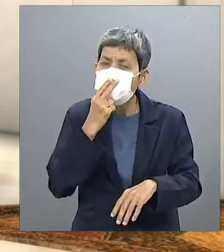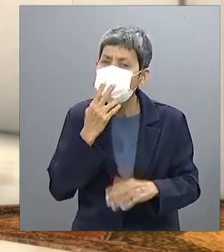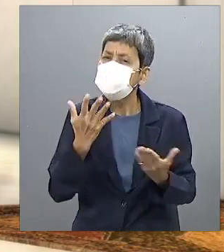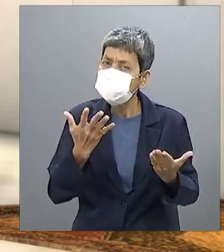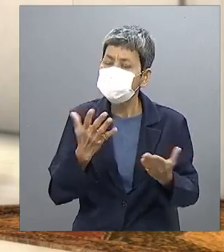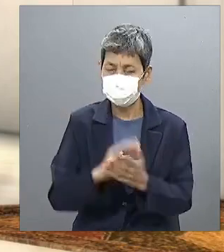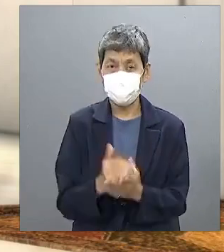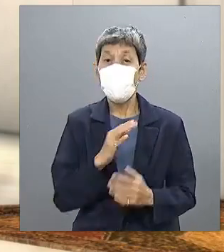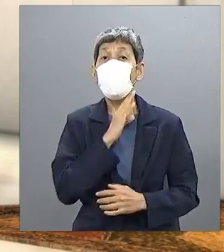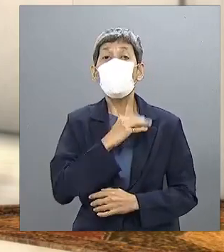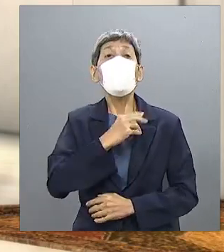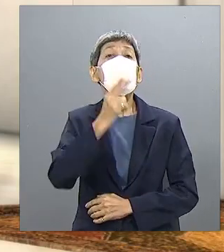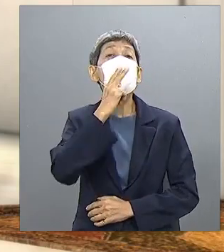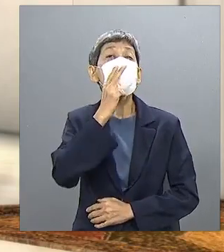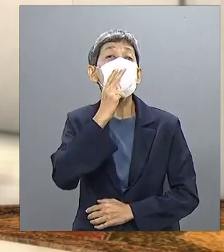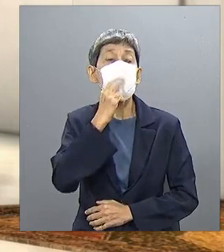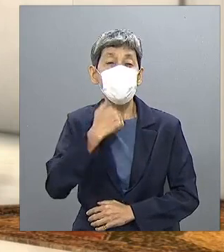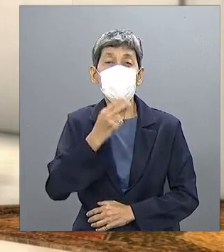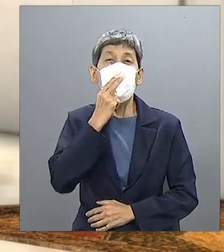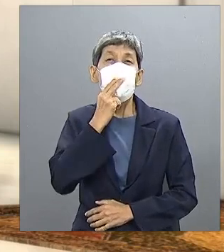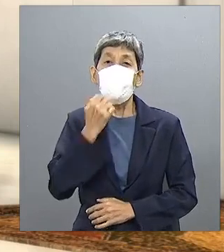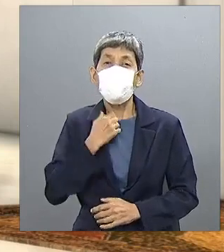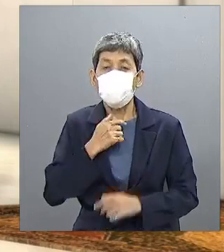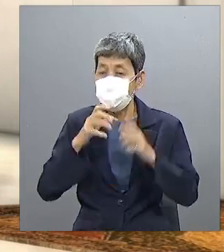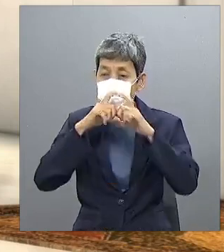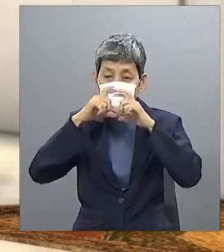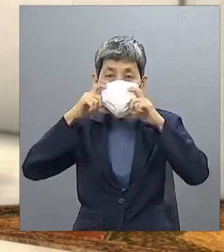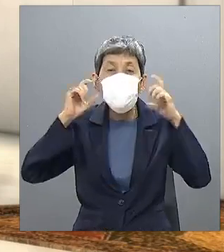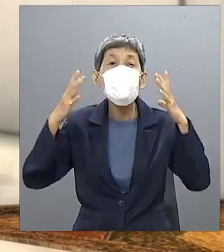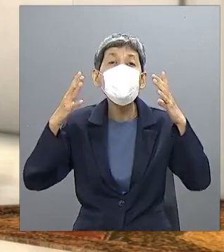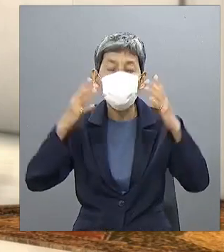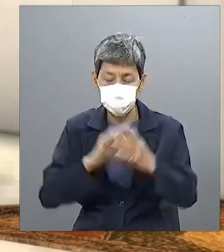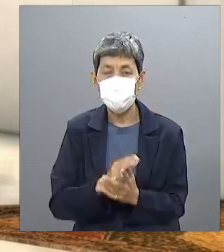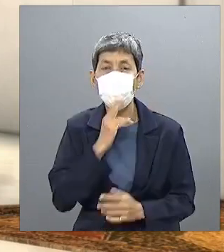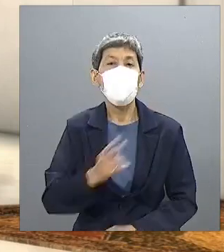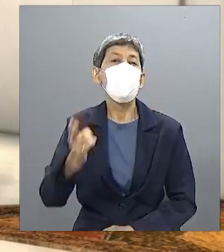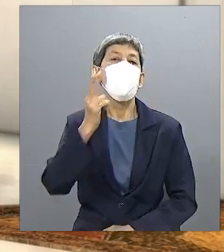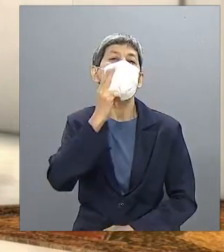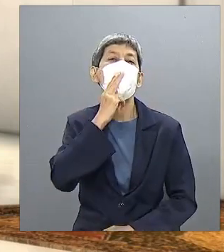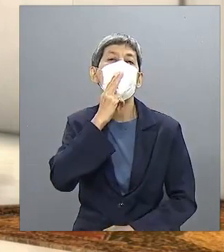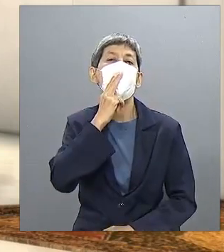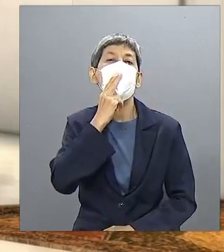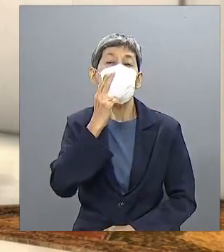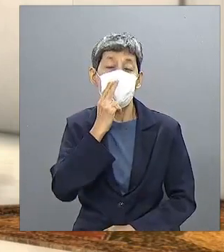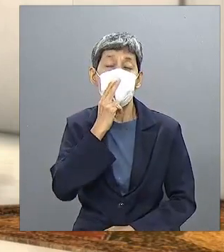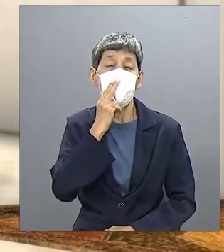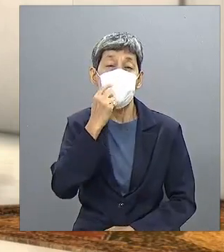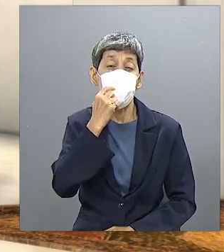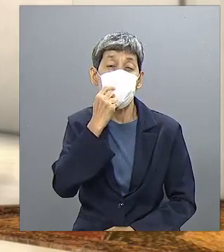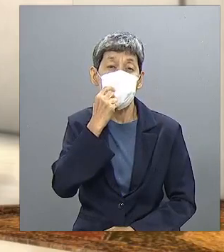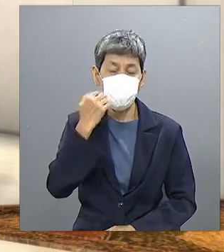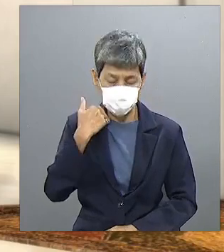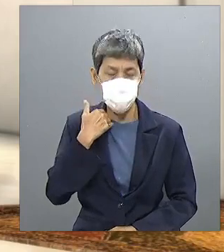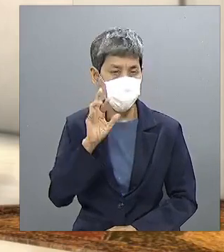เวลาที่เราสูบบุหรี่ค่ะเราก็จะไม่ได้ใส่หน้ากากอนามัยและเวลาาร่เข้าไปที่ปากนะคะตรงนั้นอาจจะเป็นจุดเสี่ยง